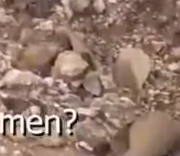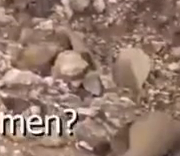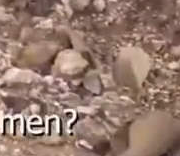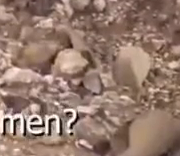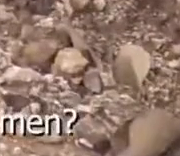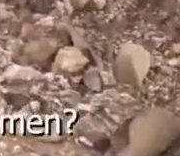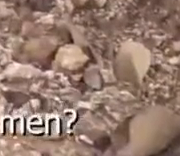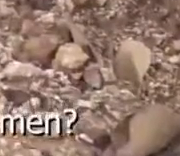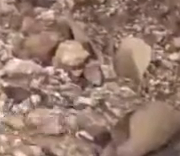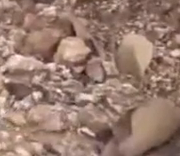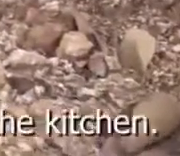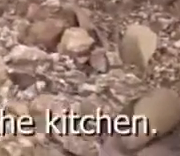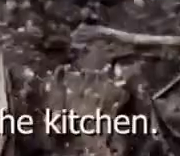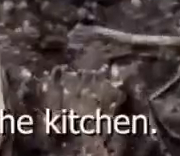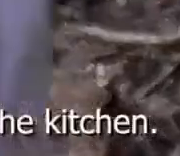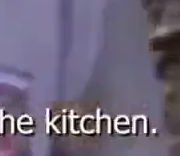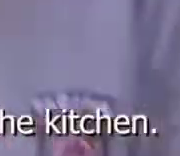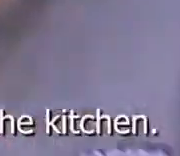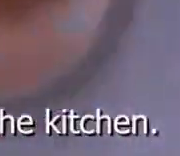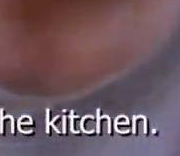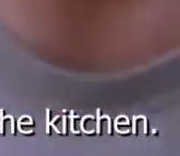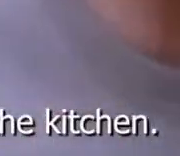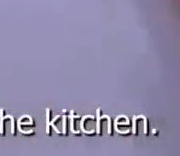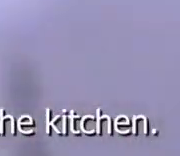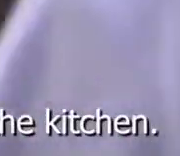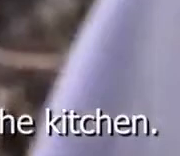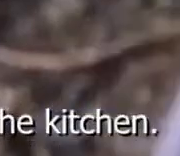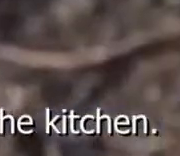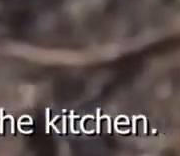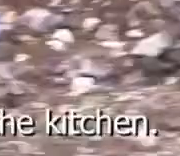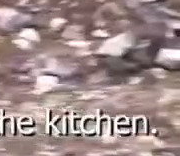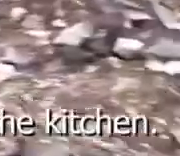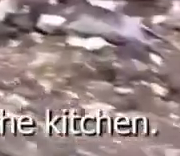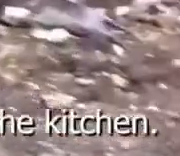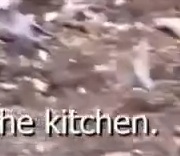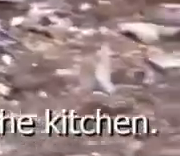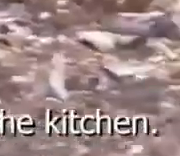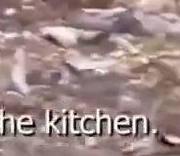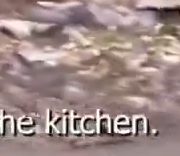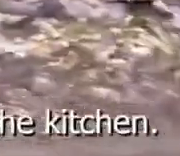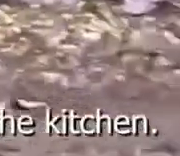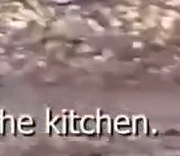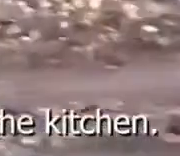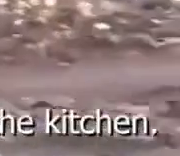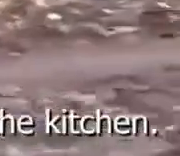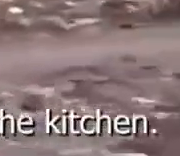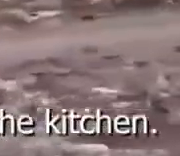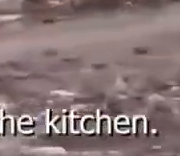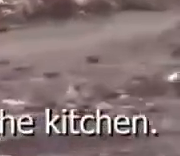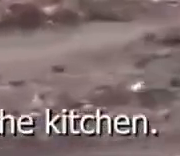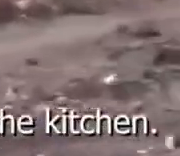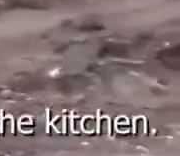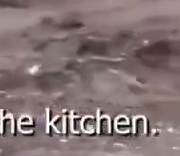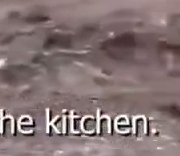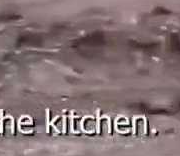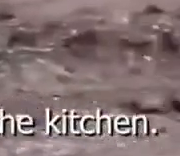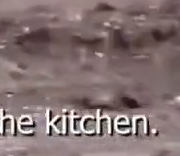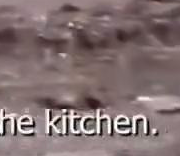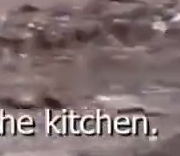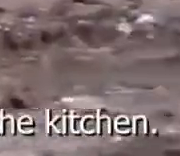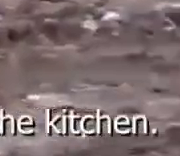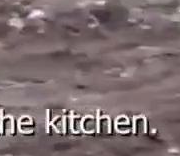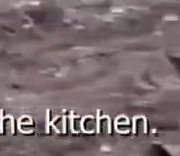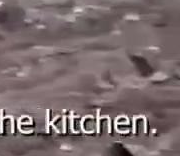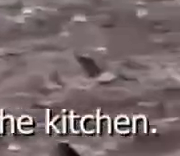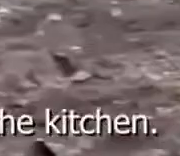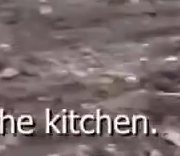perempuan sama laki-laki gitu. Mungkin dari dia bilang perempuan itu nggak pantas, perempuan itu pantasnya di dapur